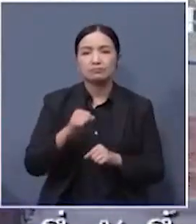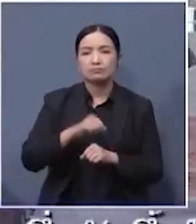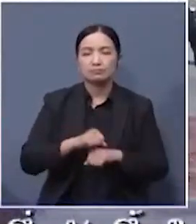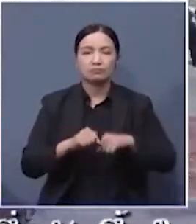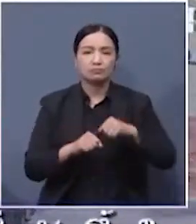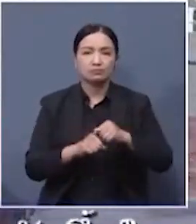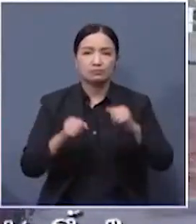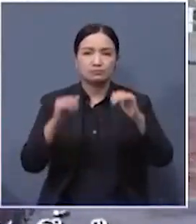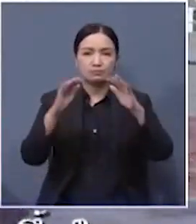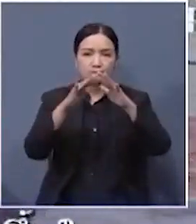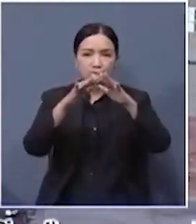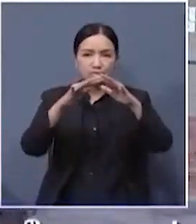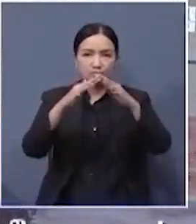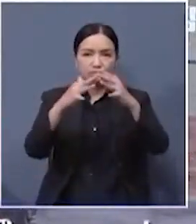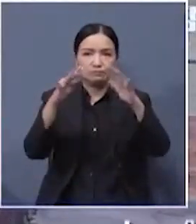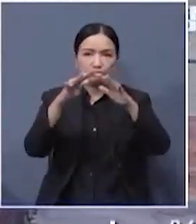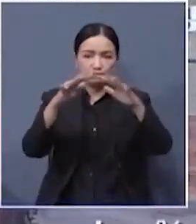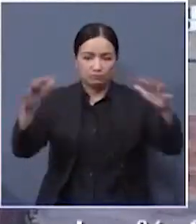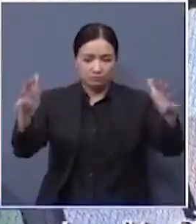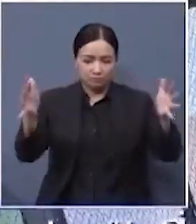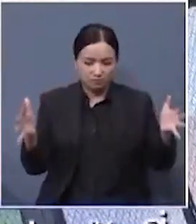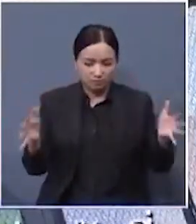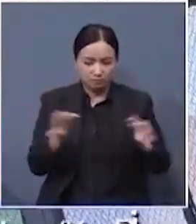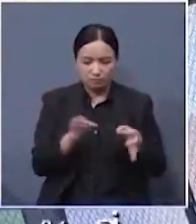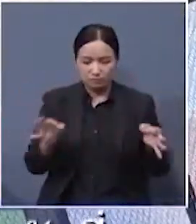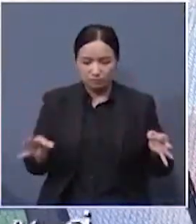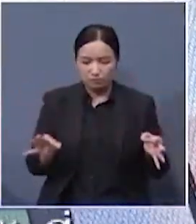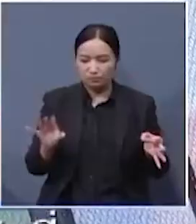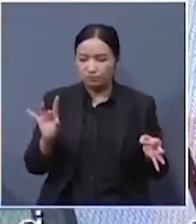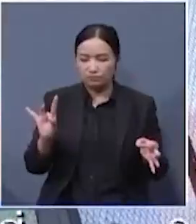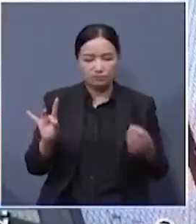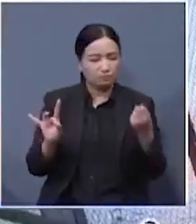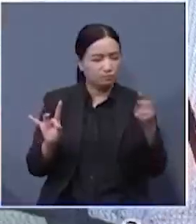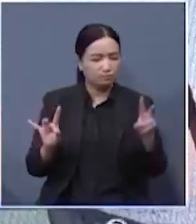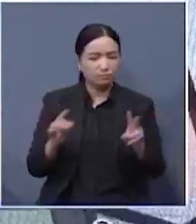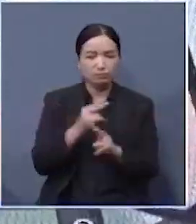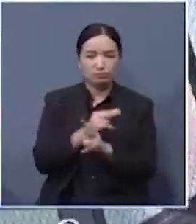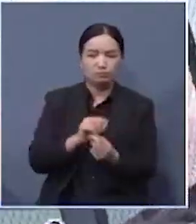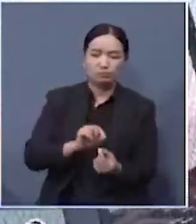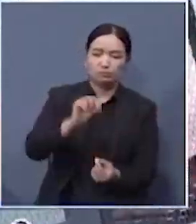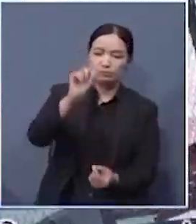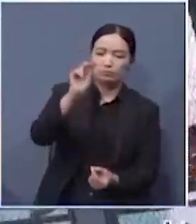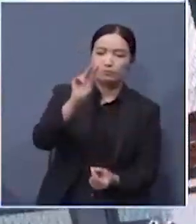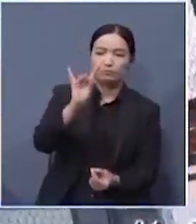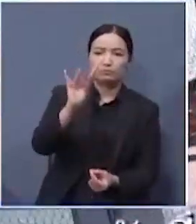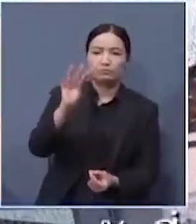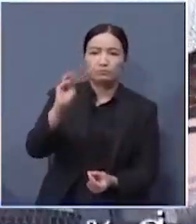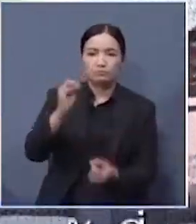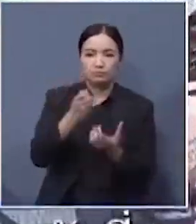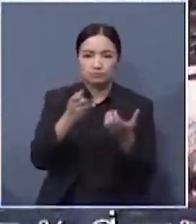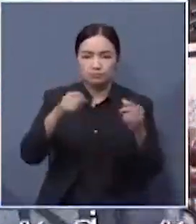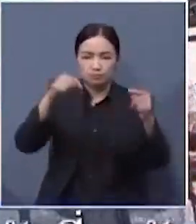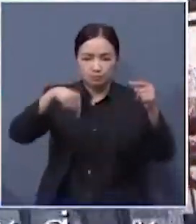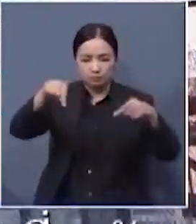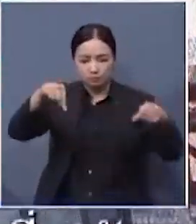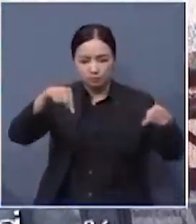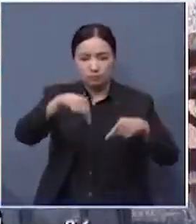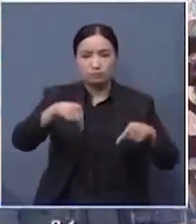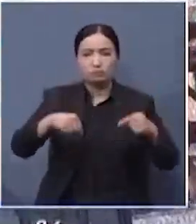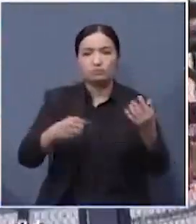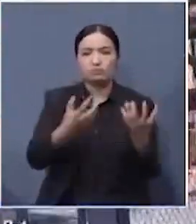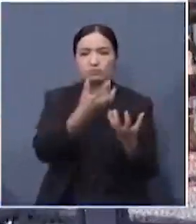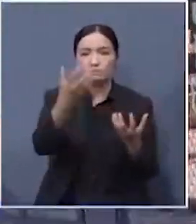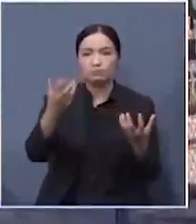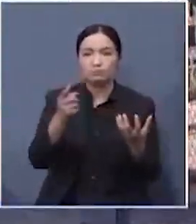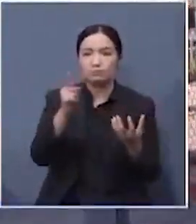รงลิงเพิ่มเติมนะคะกรงที่2ขนาด8คูณ12เมตรสูง8เมตรพร้อมกับอุปกรณ์ต่างๆภายในกรงลิงค่ะขณ